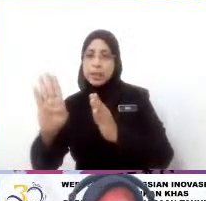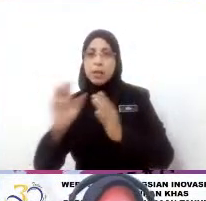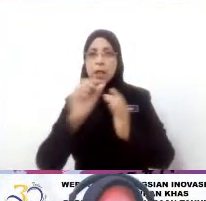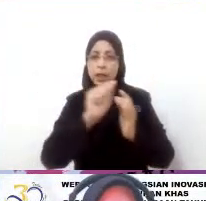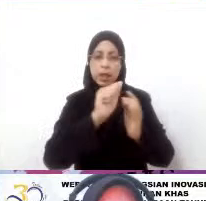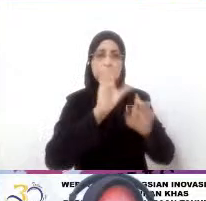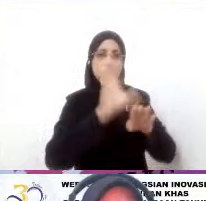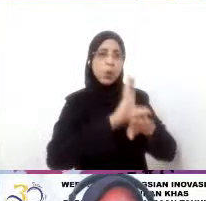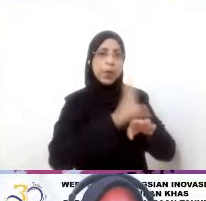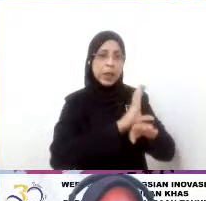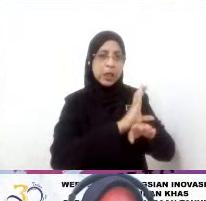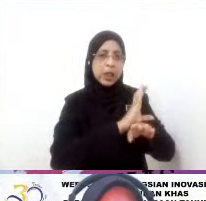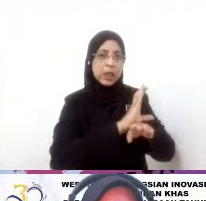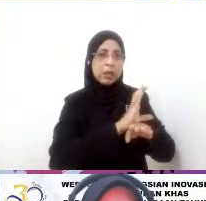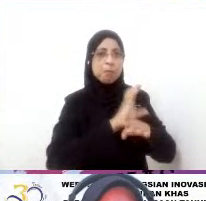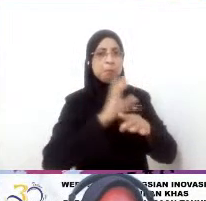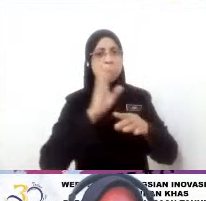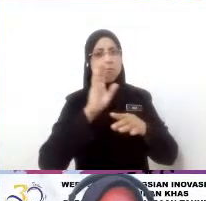betul. So